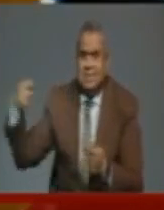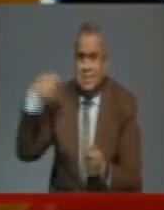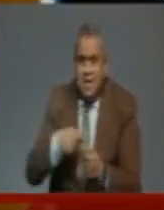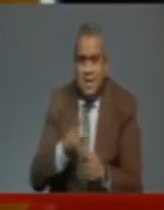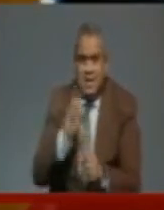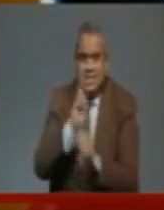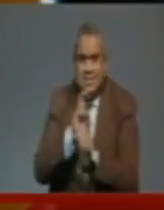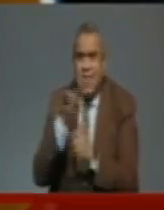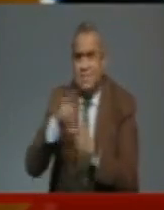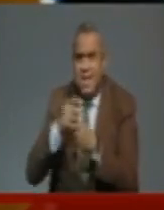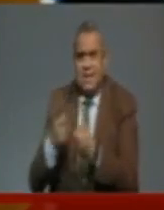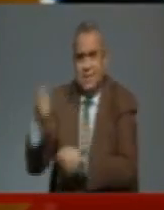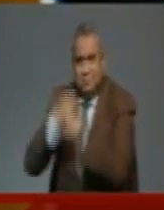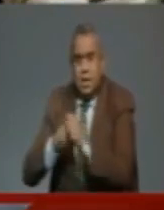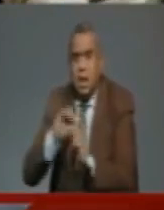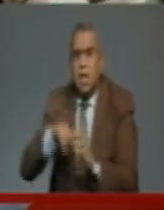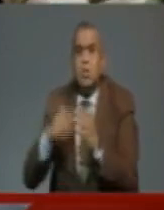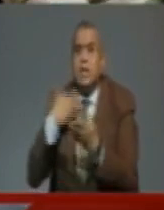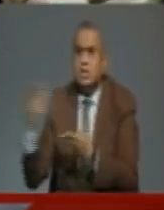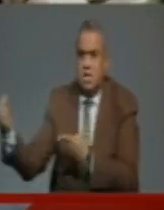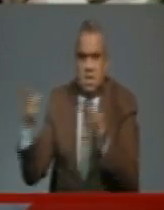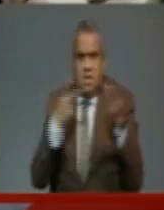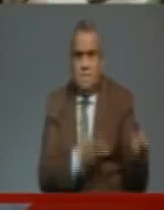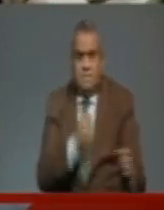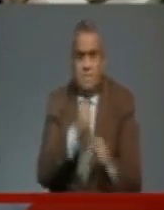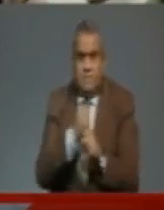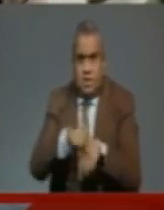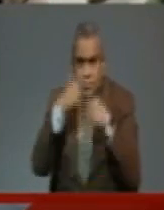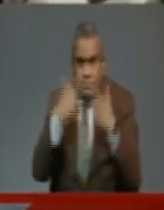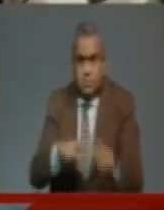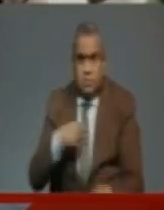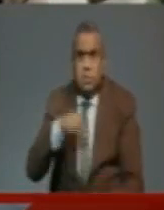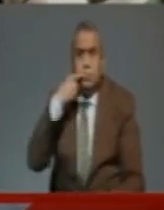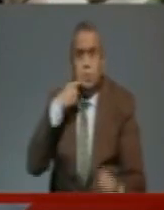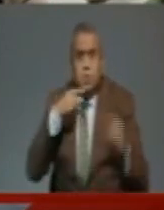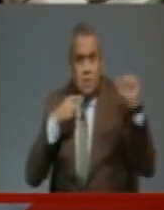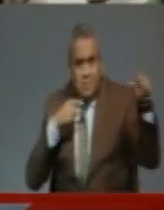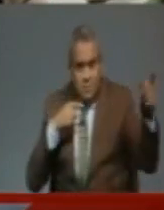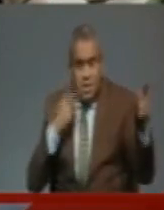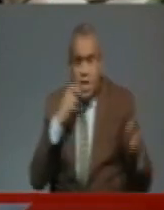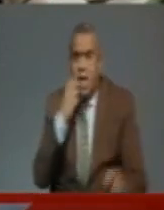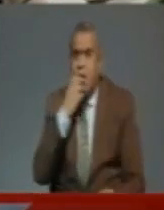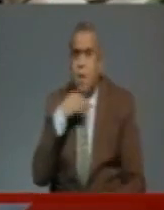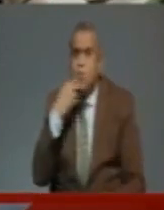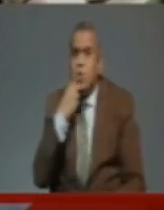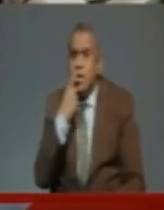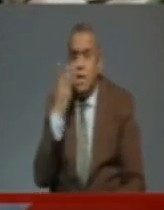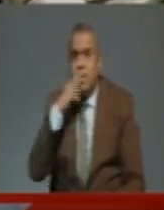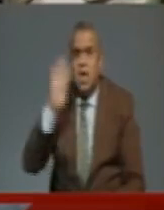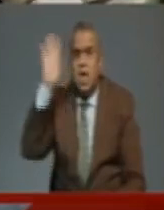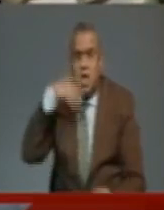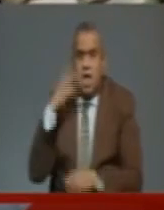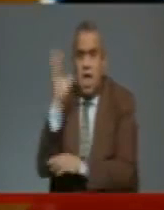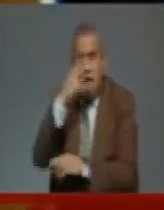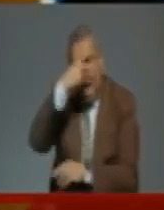يتفضلوا. وده اللي حصل. الكلام ده هتلاقوه في اسكندريه، وهتلاقوه في ابوير، وهتلاقوه في العريش، وهتلاقوه في جرجوب، مش كده يا